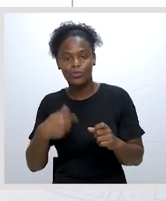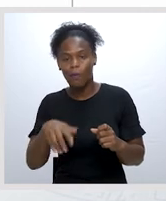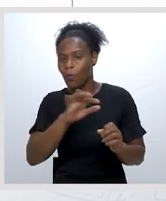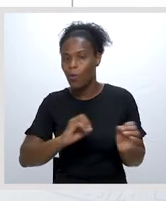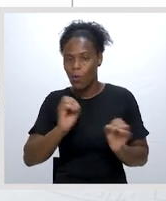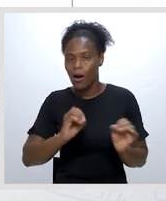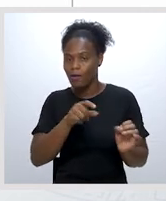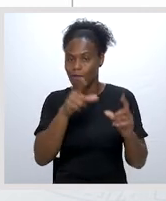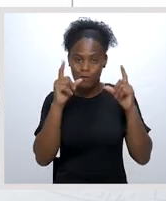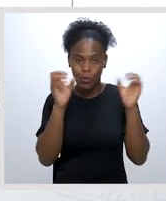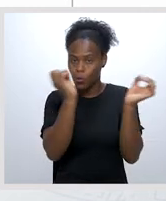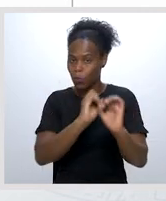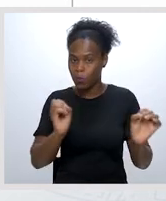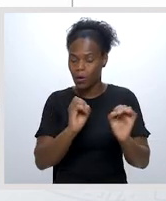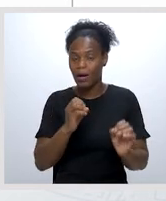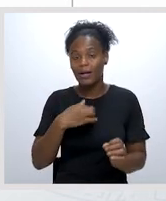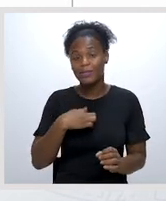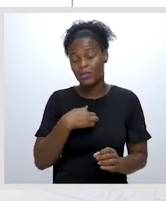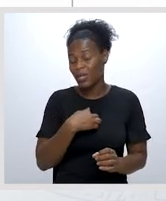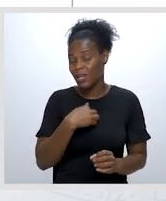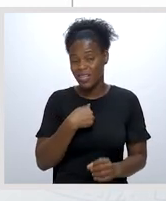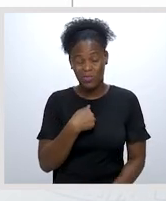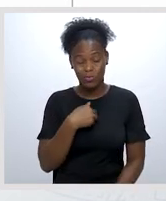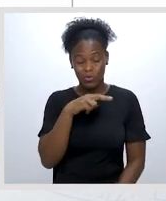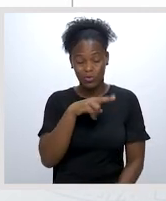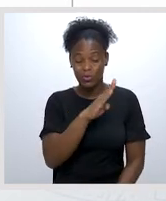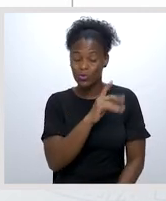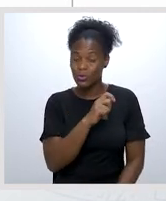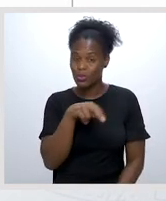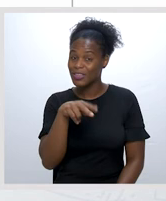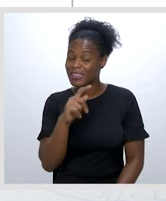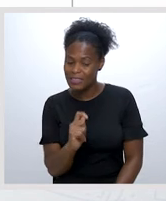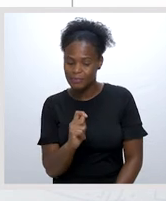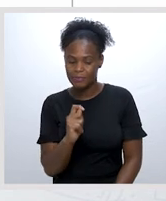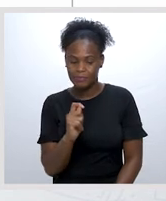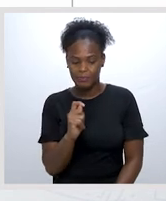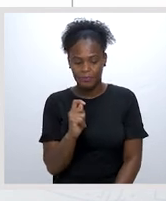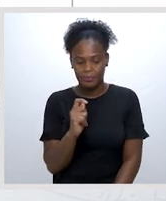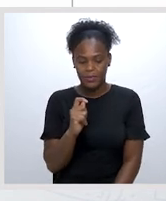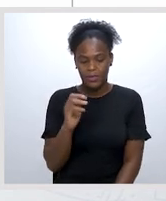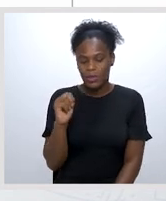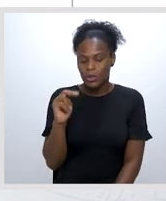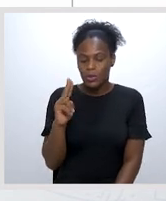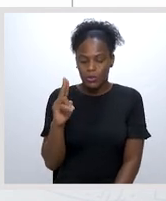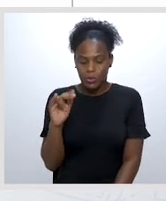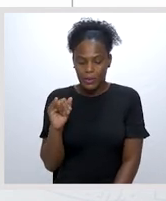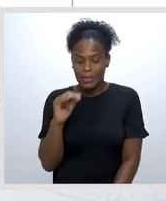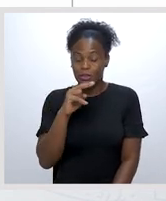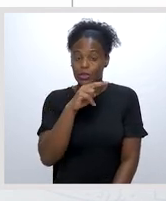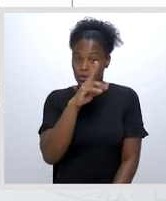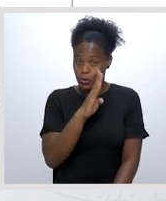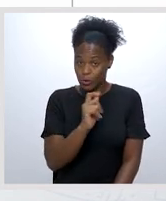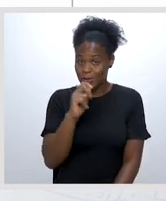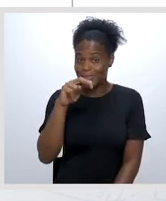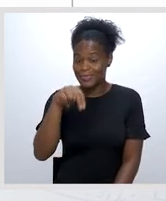sur cette photo. Alors, on va dire « je n'y suis pas ». Une autre phrase, « je vais en France tous les